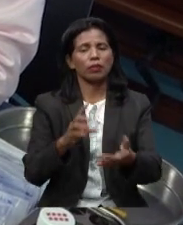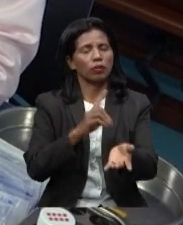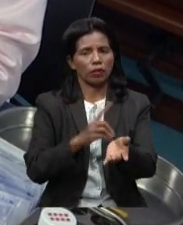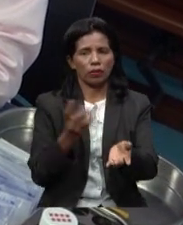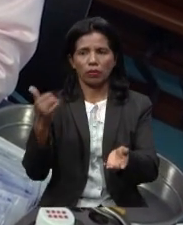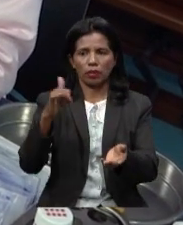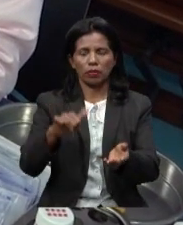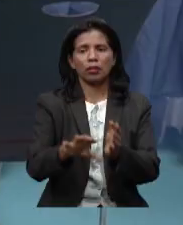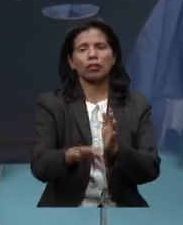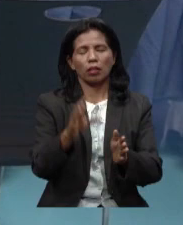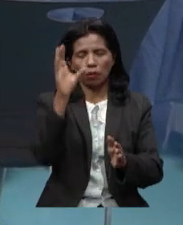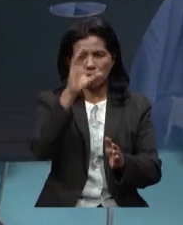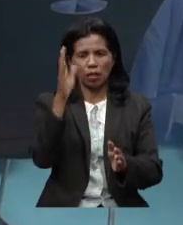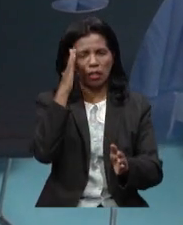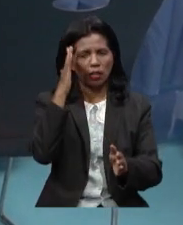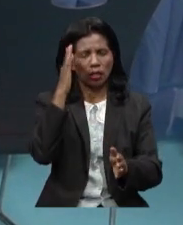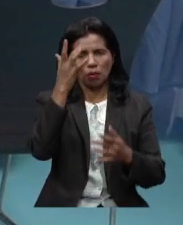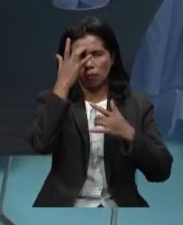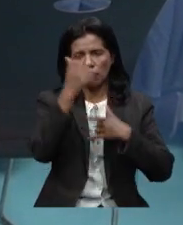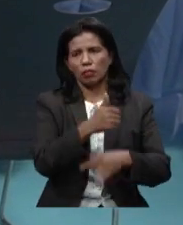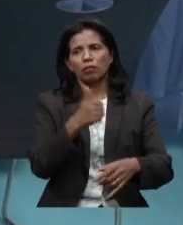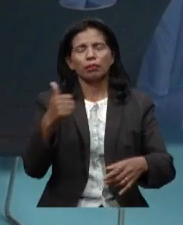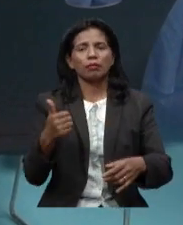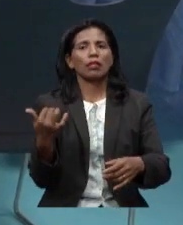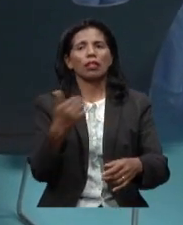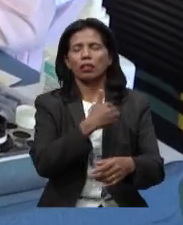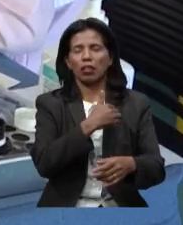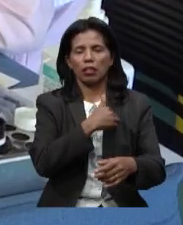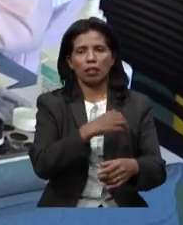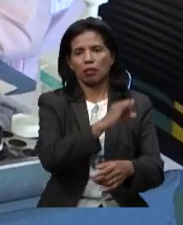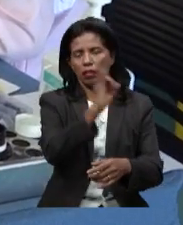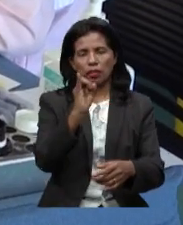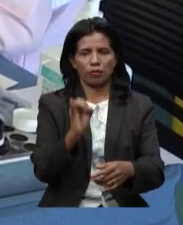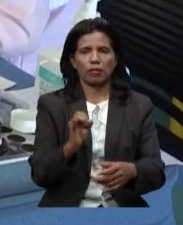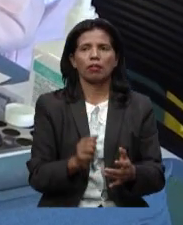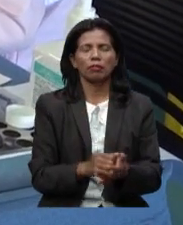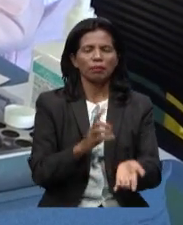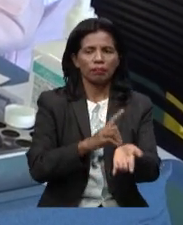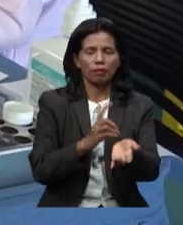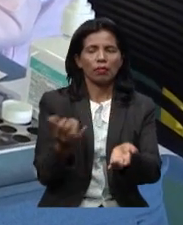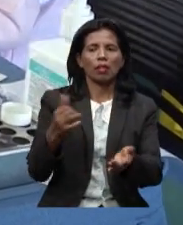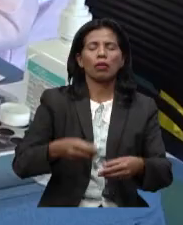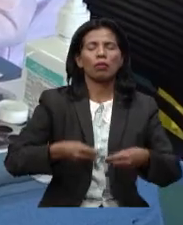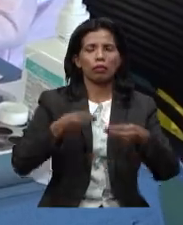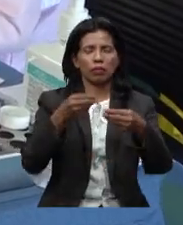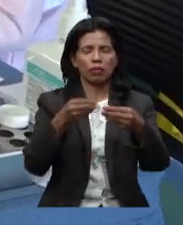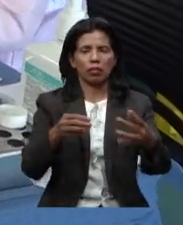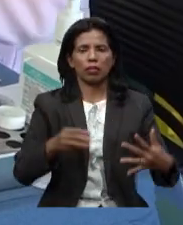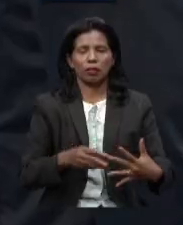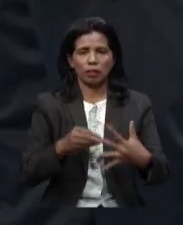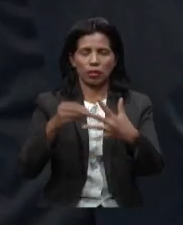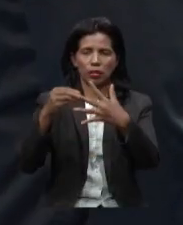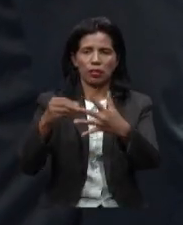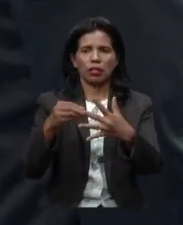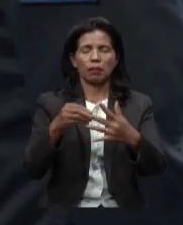siranemos se identifica mora seluk nebe durante ne sedauk identifica. Médico Hirakne se fo tratamento especializado